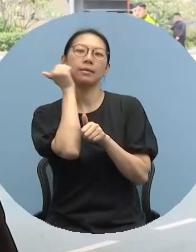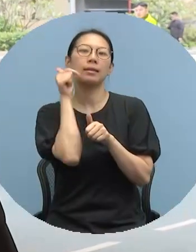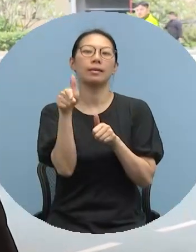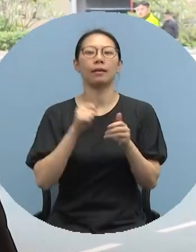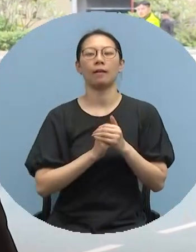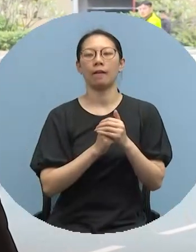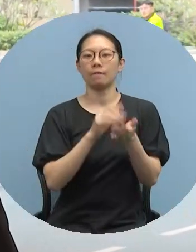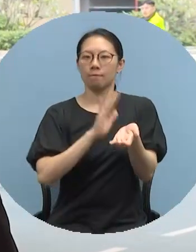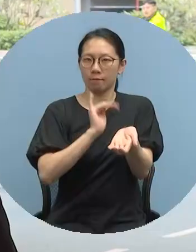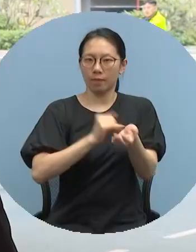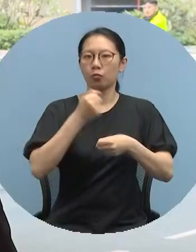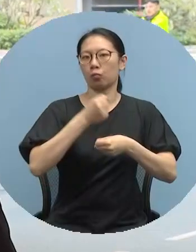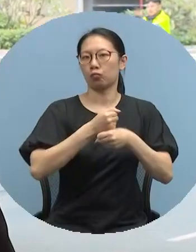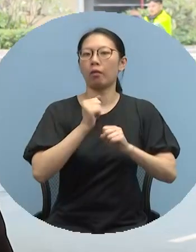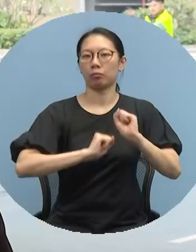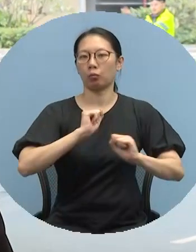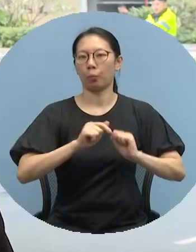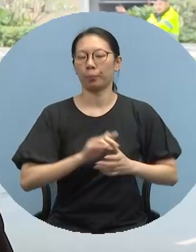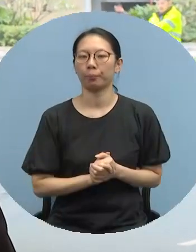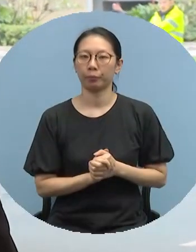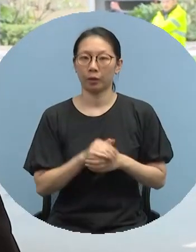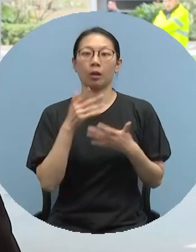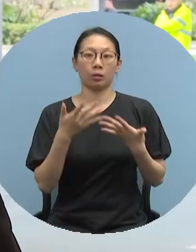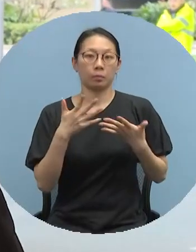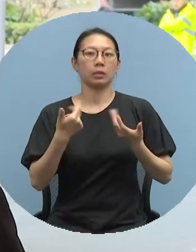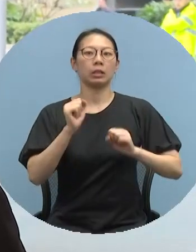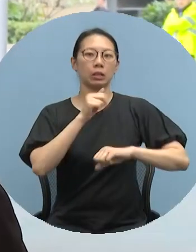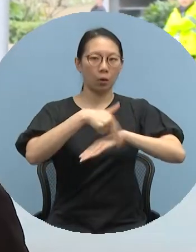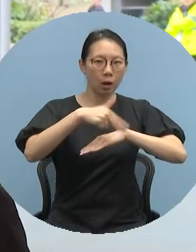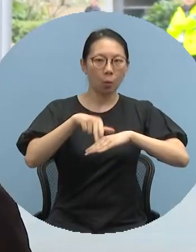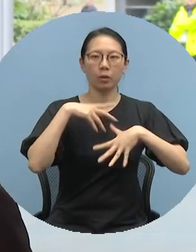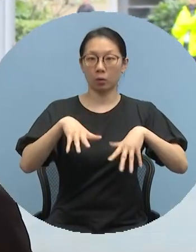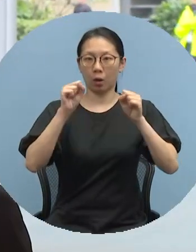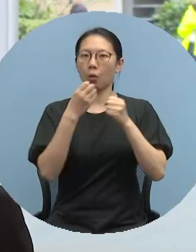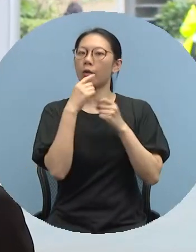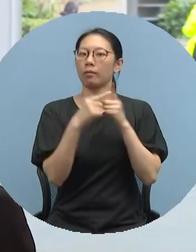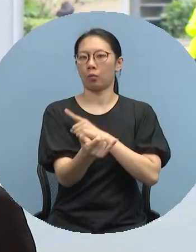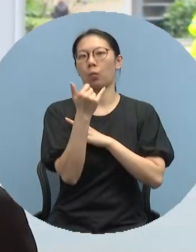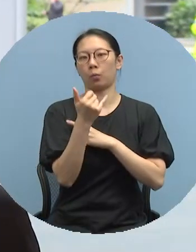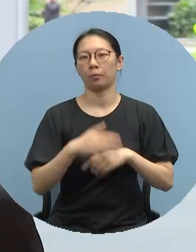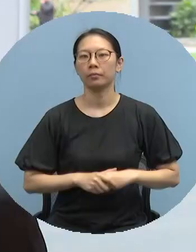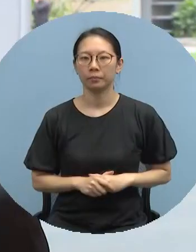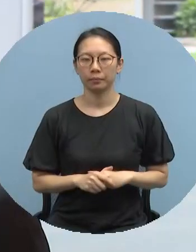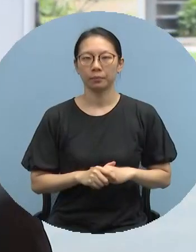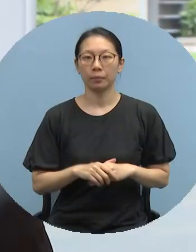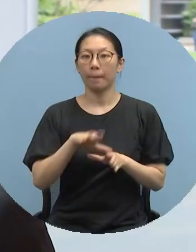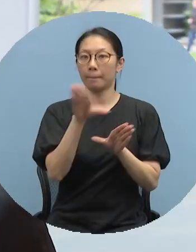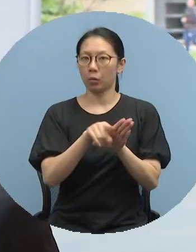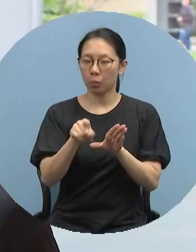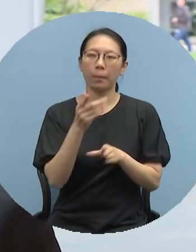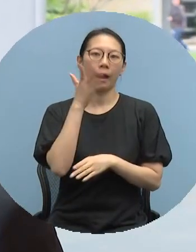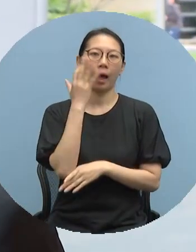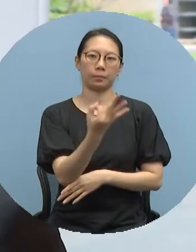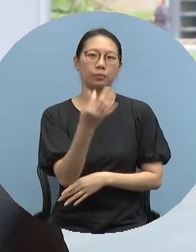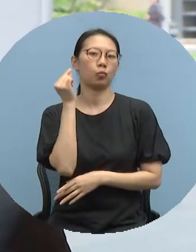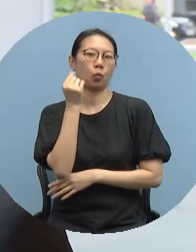從事非法工作嘅一個嘅行動。喺呢個行動入邊咧，我哋係拯救咗6名嘅香港人士，佢哋咧係包括